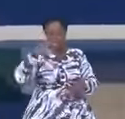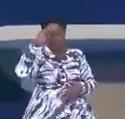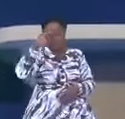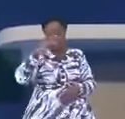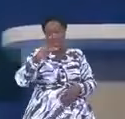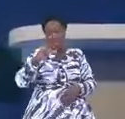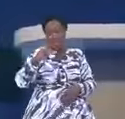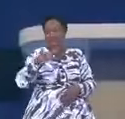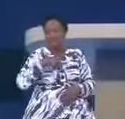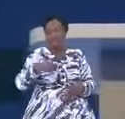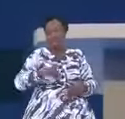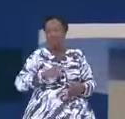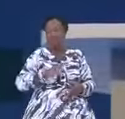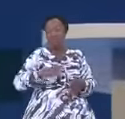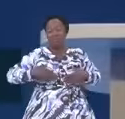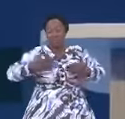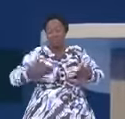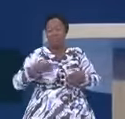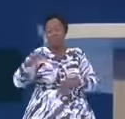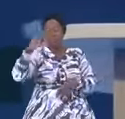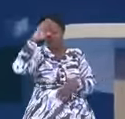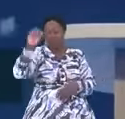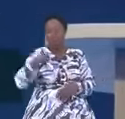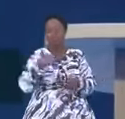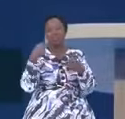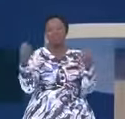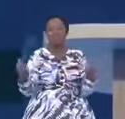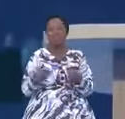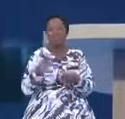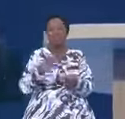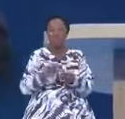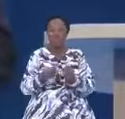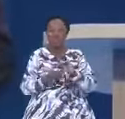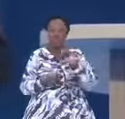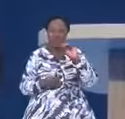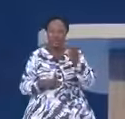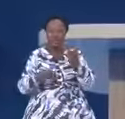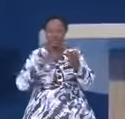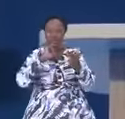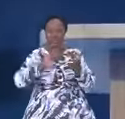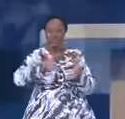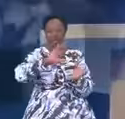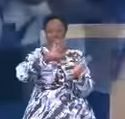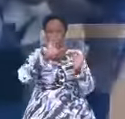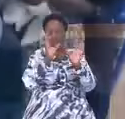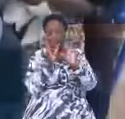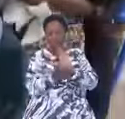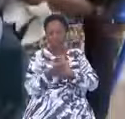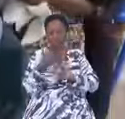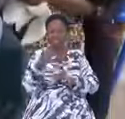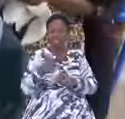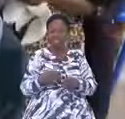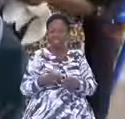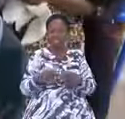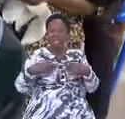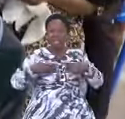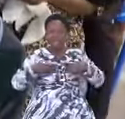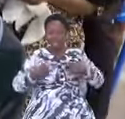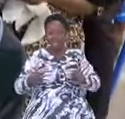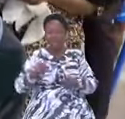troisième point c'est la conversion et la cure par le sauveur